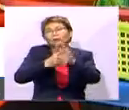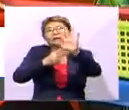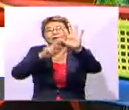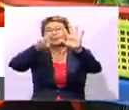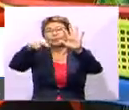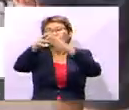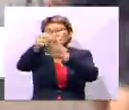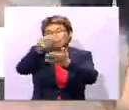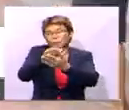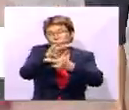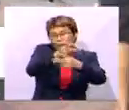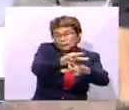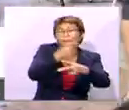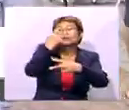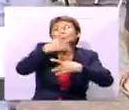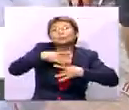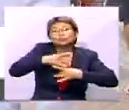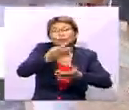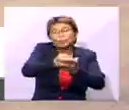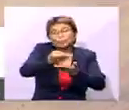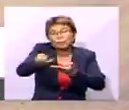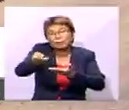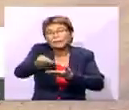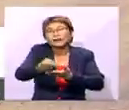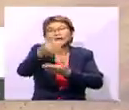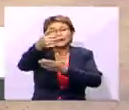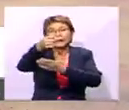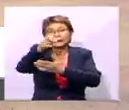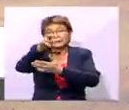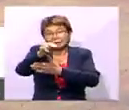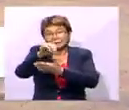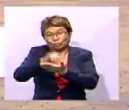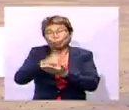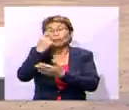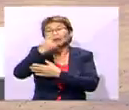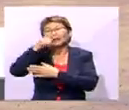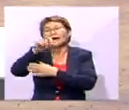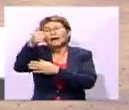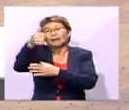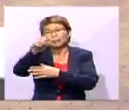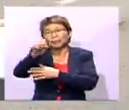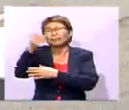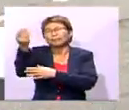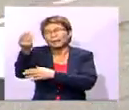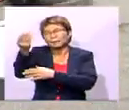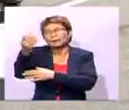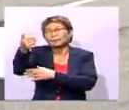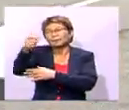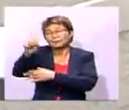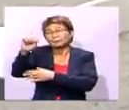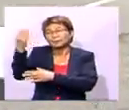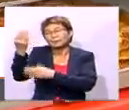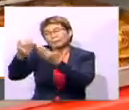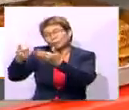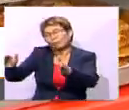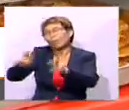5000 bagi mereka yang berminat membeli unit amanah saham tersebut manakala bagi amanah saham biasa ia terbuka